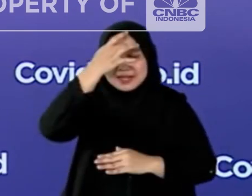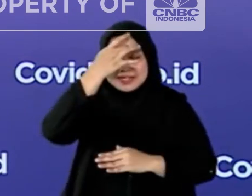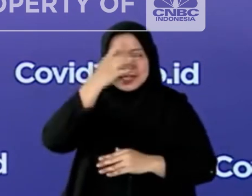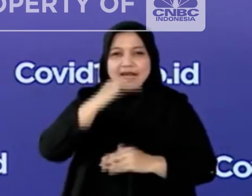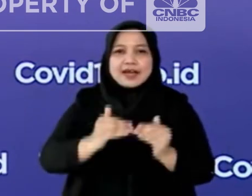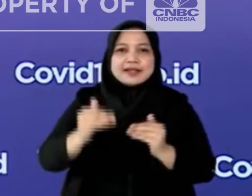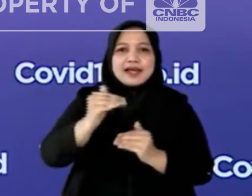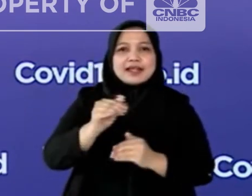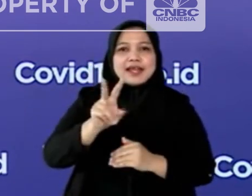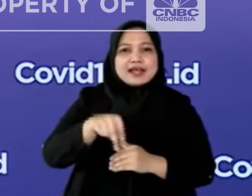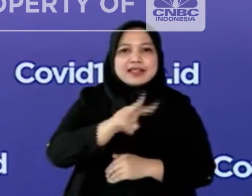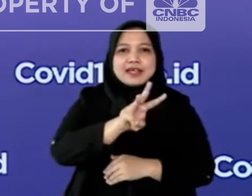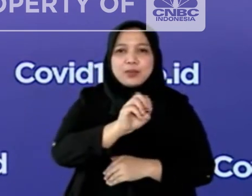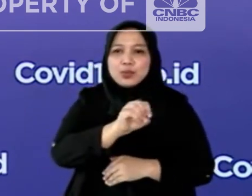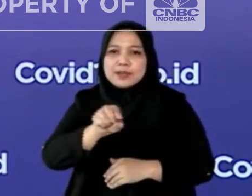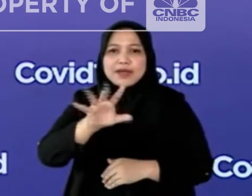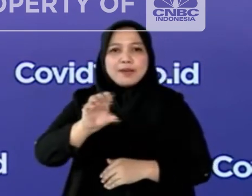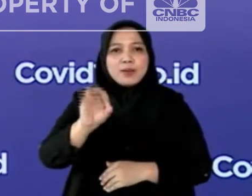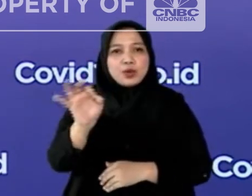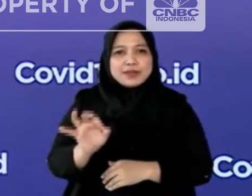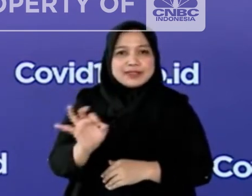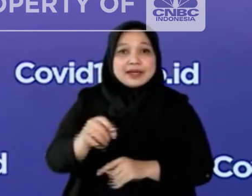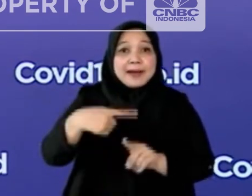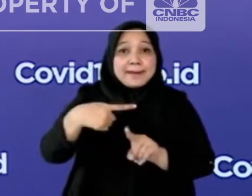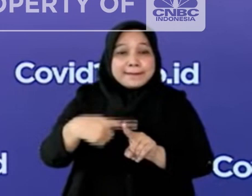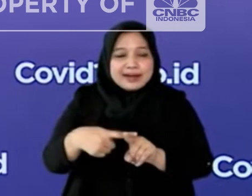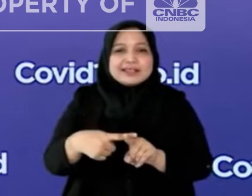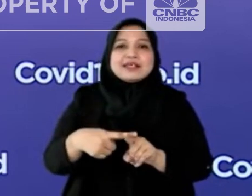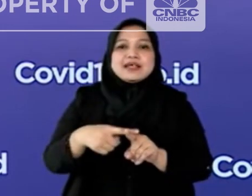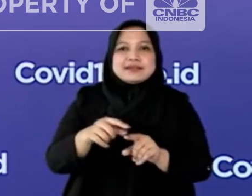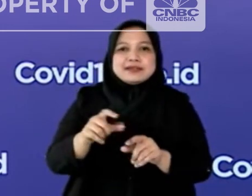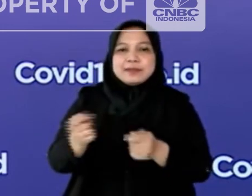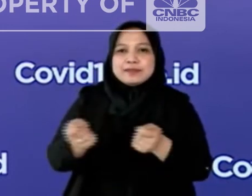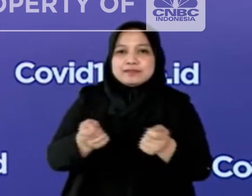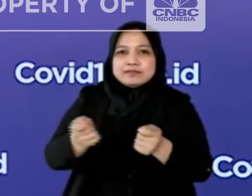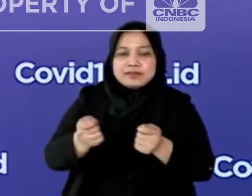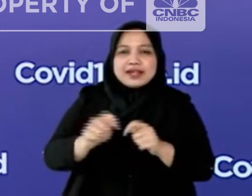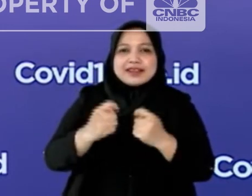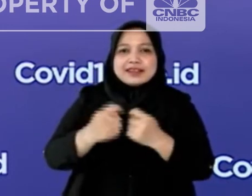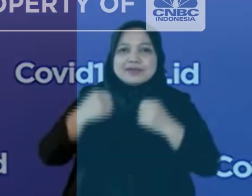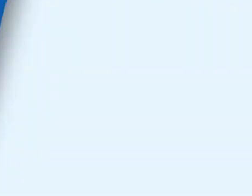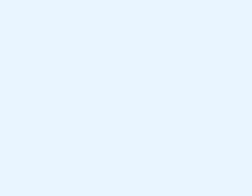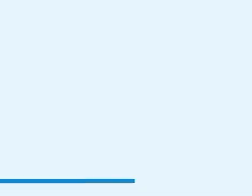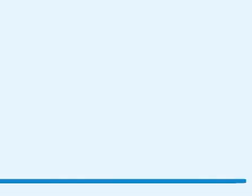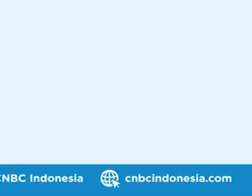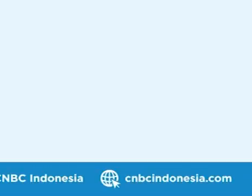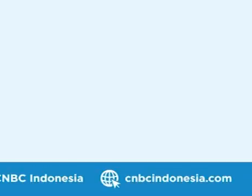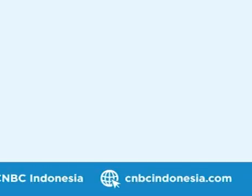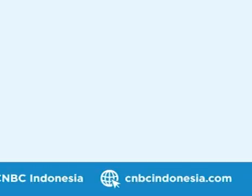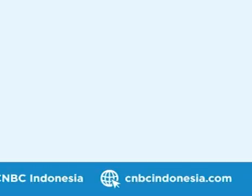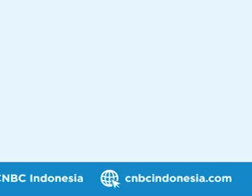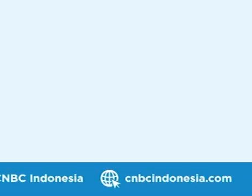30 sampai dengan 40% dibarengi dengan mobilisasi tenaga kesehatan maupun relawan medis